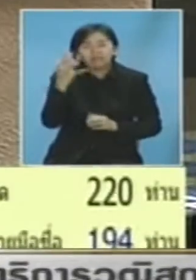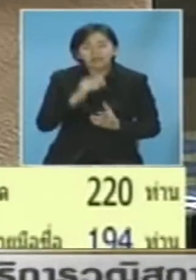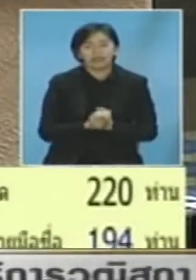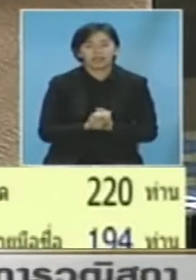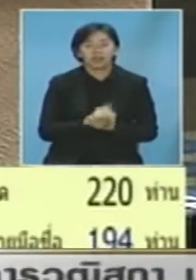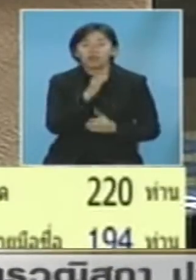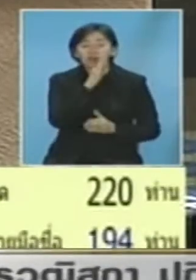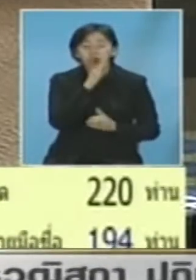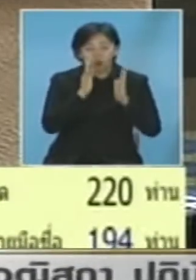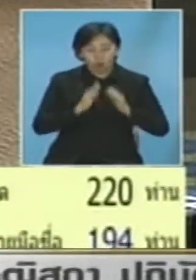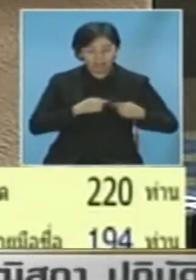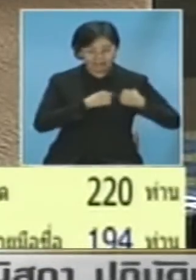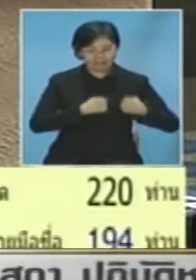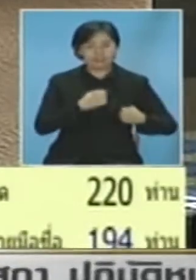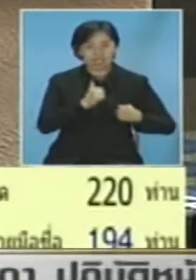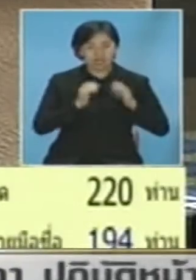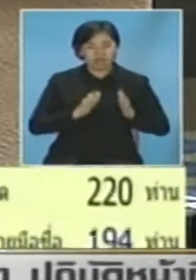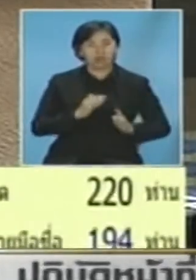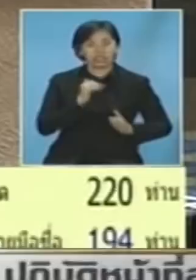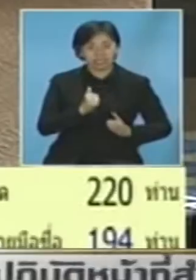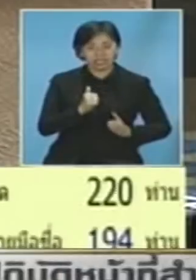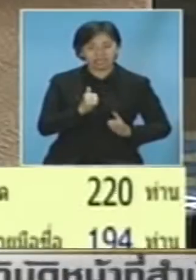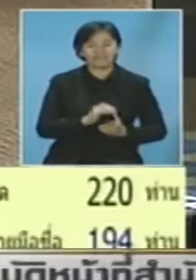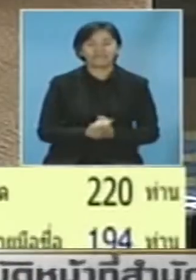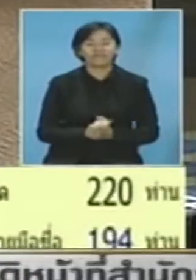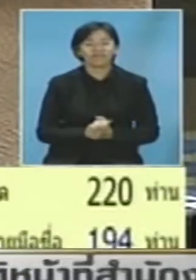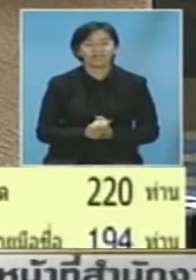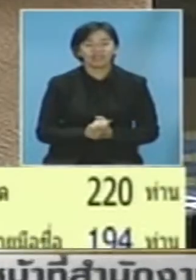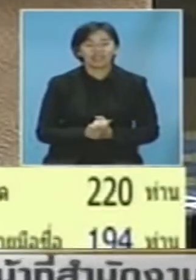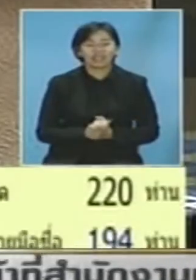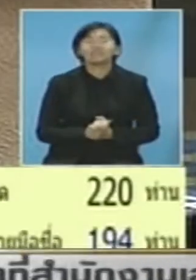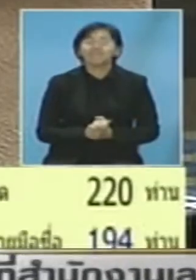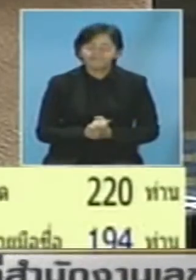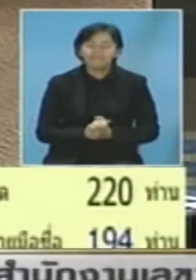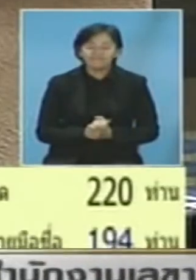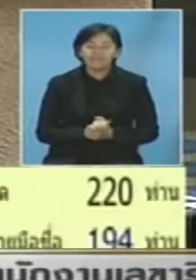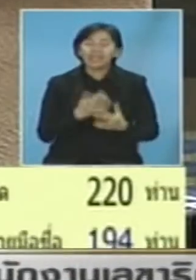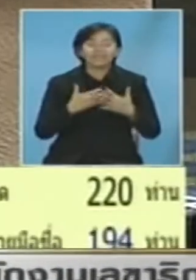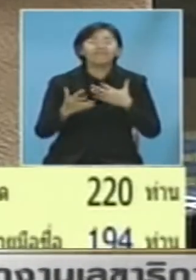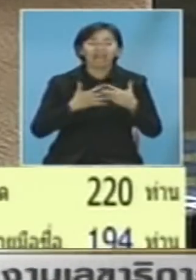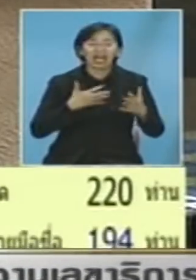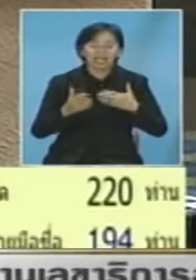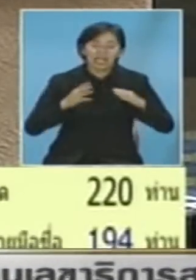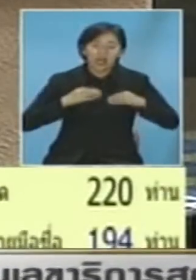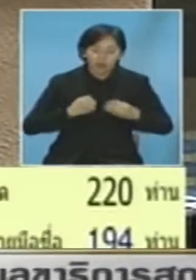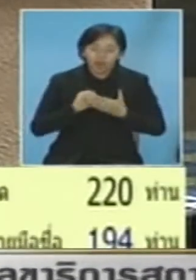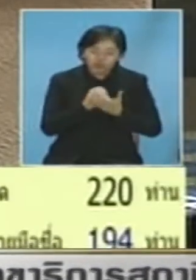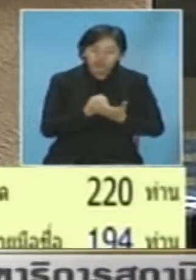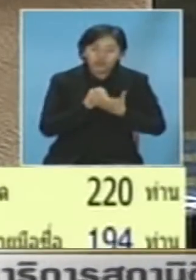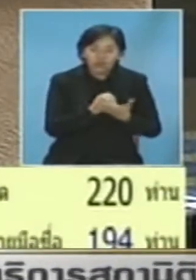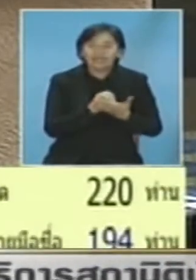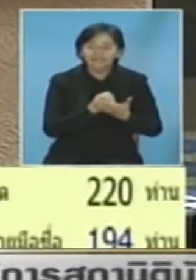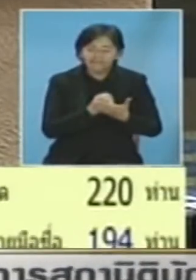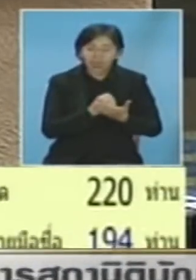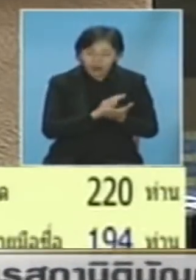ต่หากเขามีคุณธรรมและจริยธรรมก็พอที่จะชดเชยและเยียวยาและท